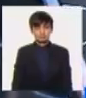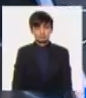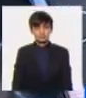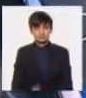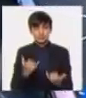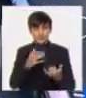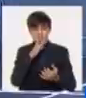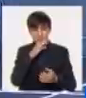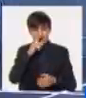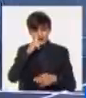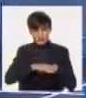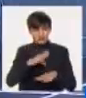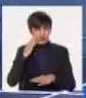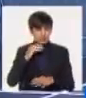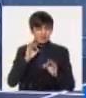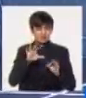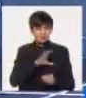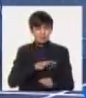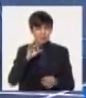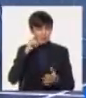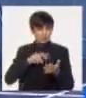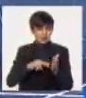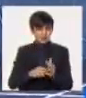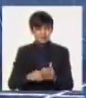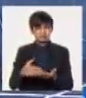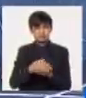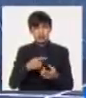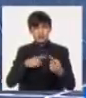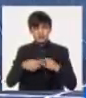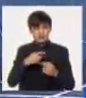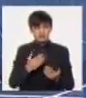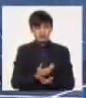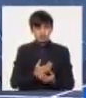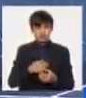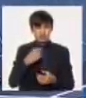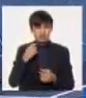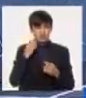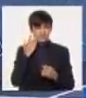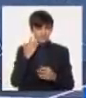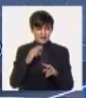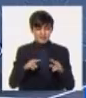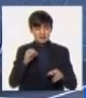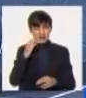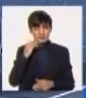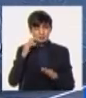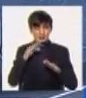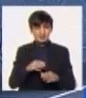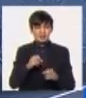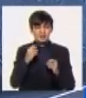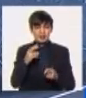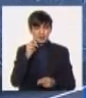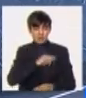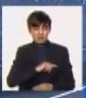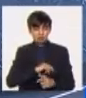Тем временем в Акимате Алматы рассказали о плане возвращения к обычной жизни. При каких условиях алматинцы смогут выйти на